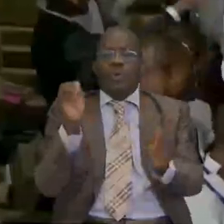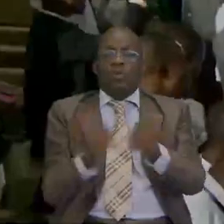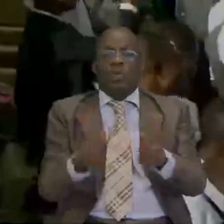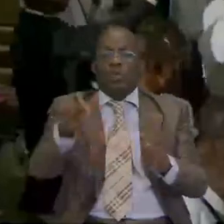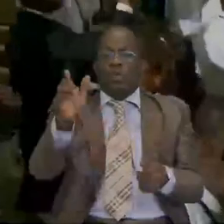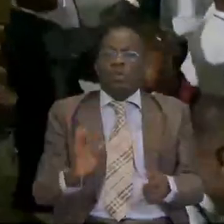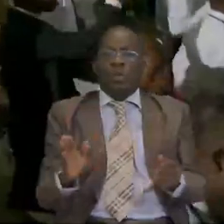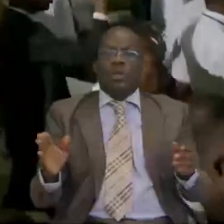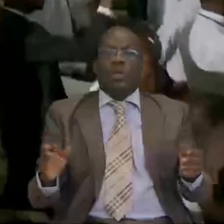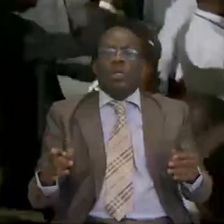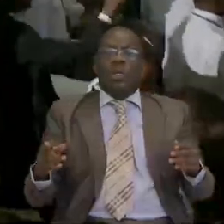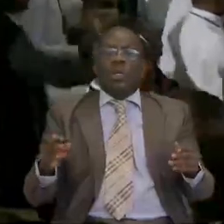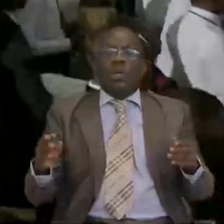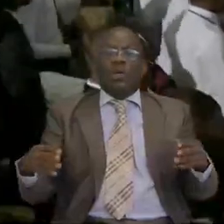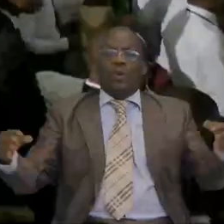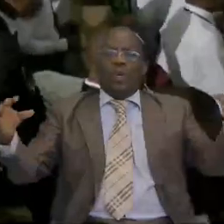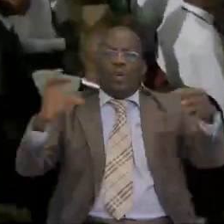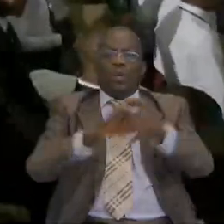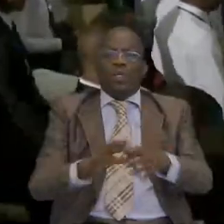Pour réconcilier les gens à Dieu.